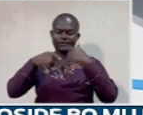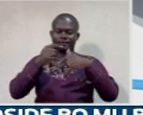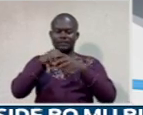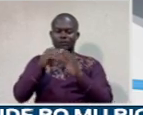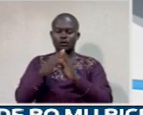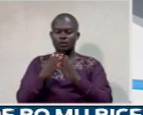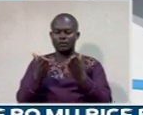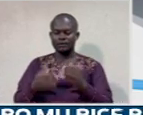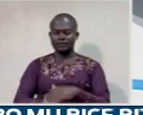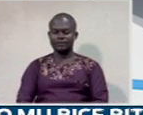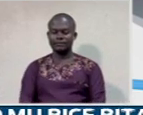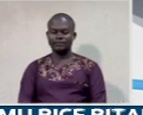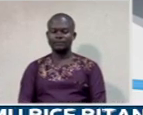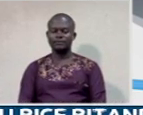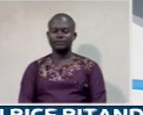mugi.